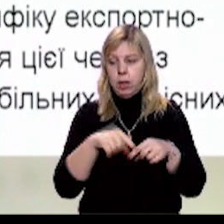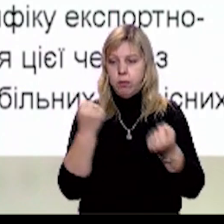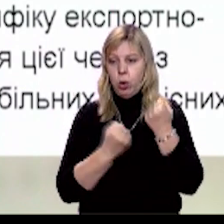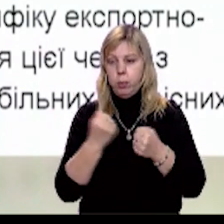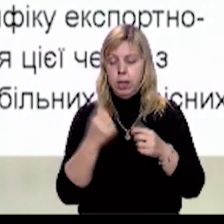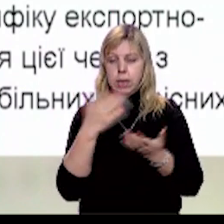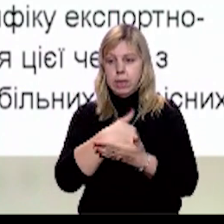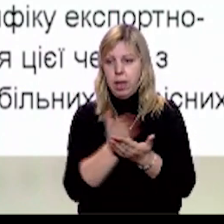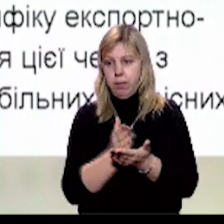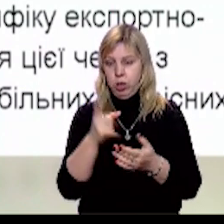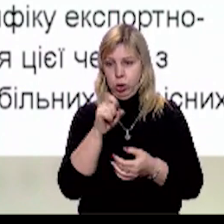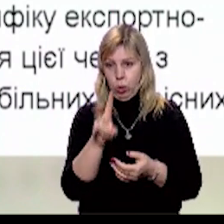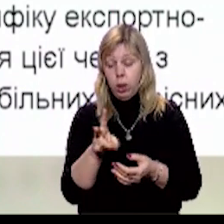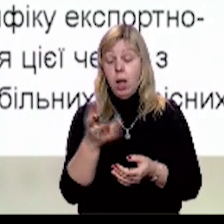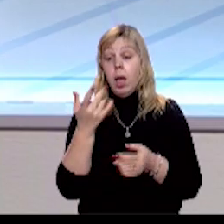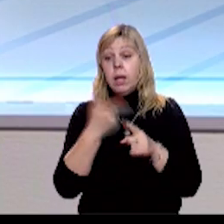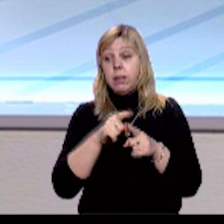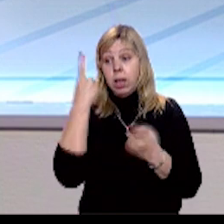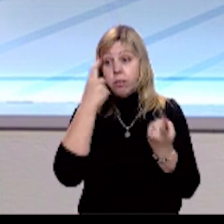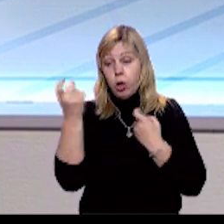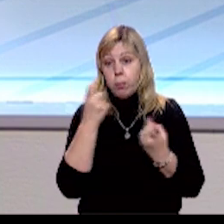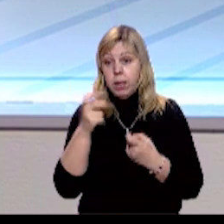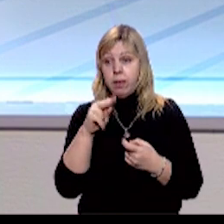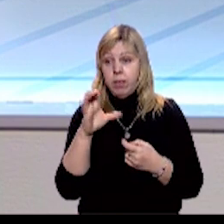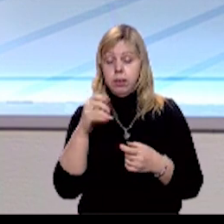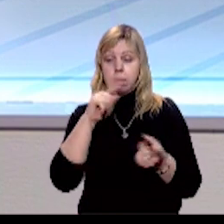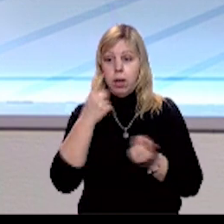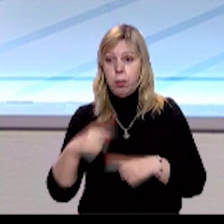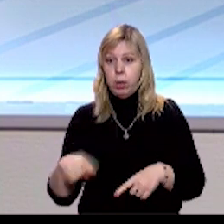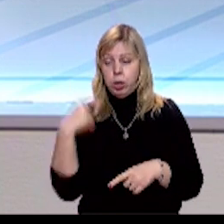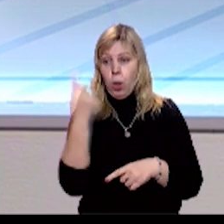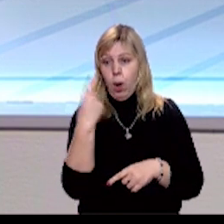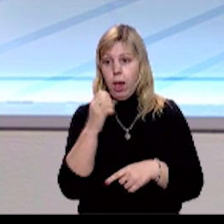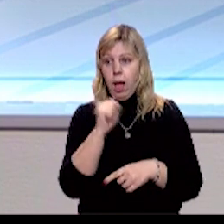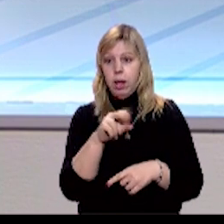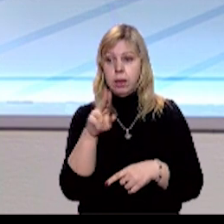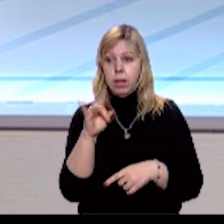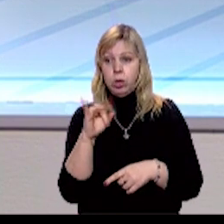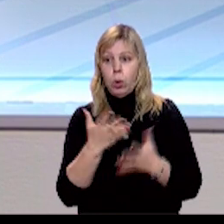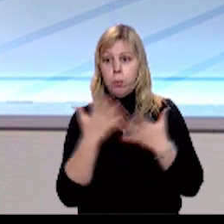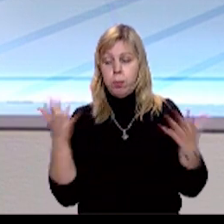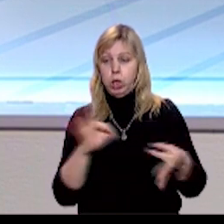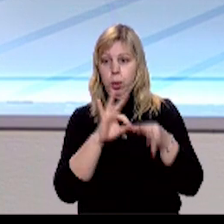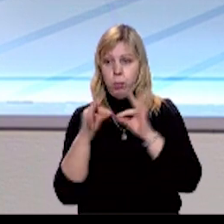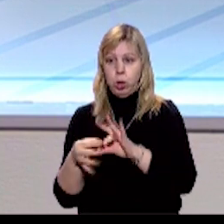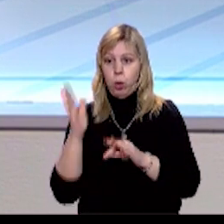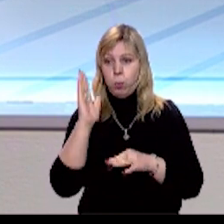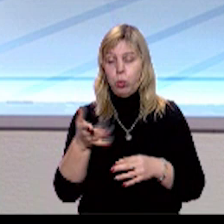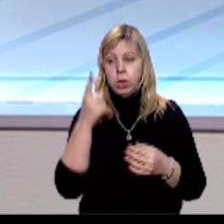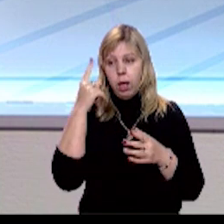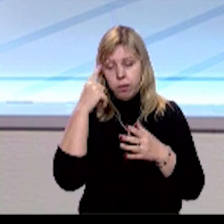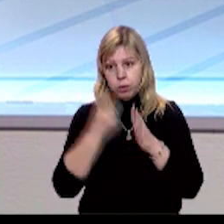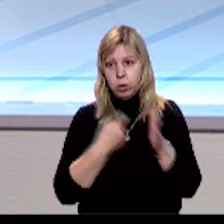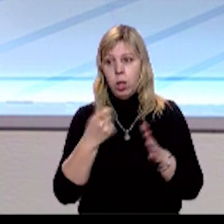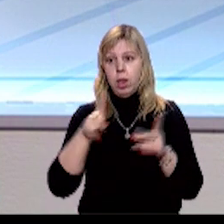автомобільних сервісних зон. За інформацією речниці ДФС у Закарпатській області Алли Дацюк, більше подробиць буде відомо під